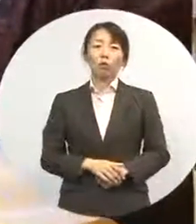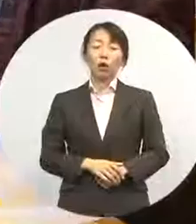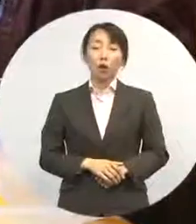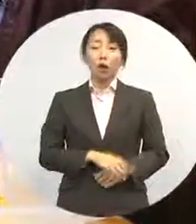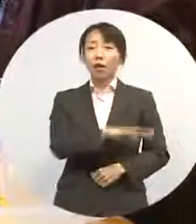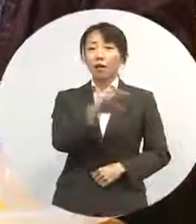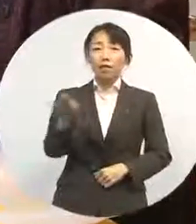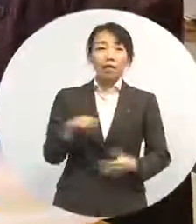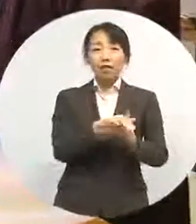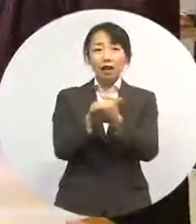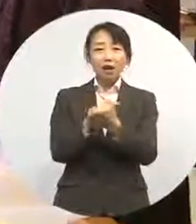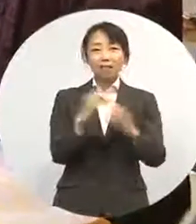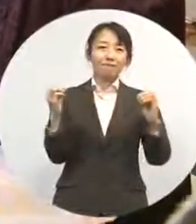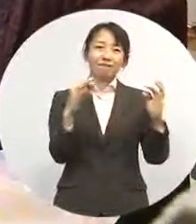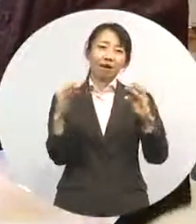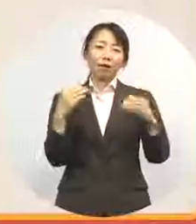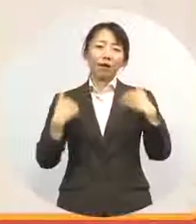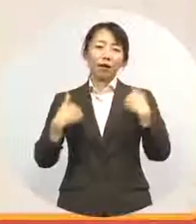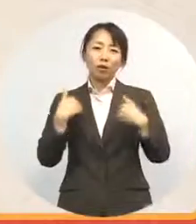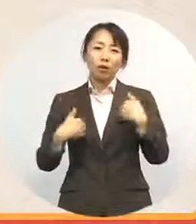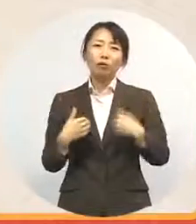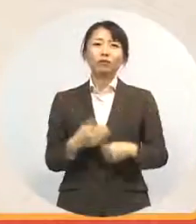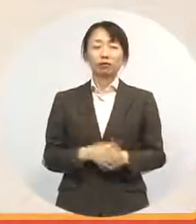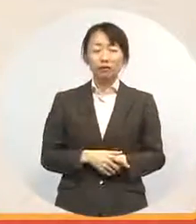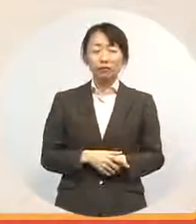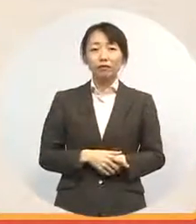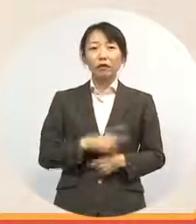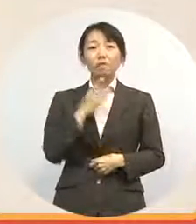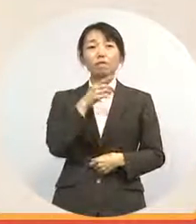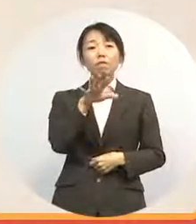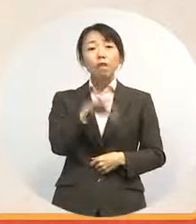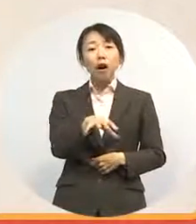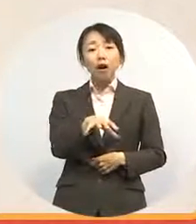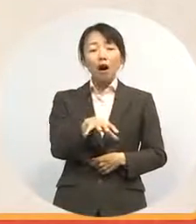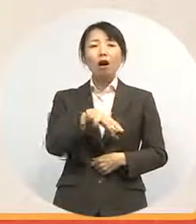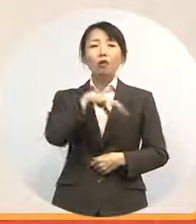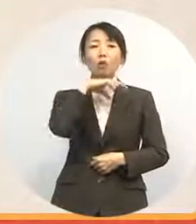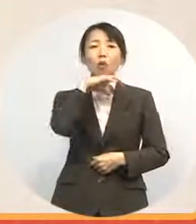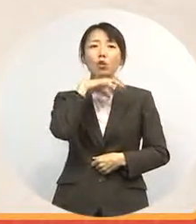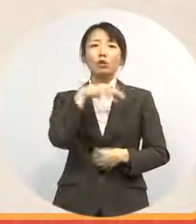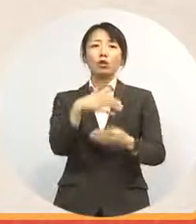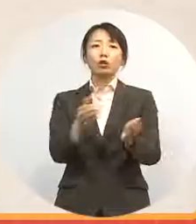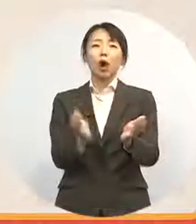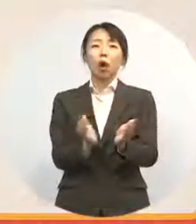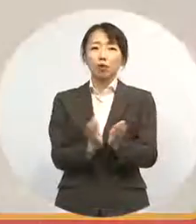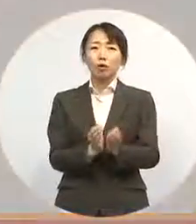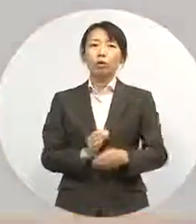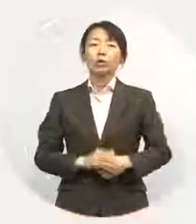仲間との会話を楽しむ、それが老人クラブ。